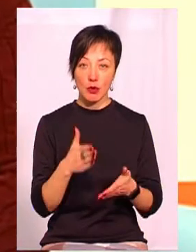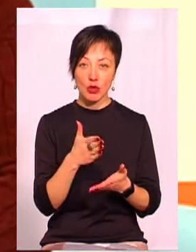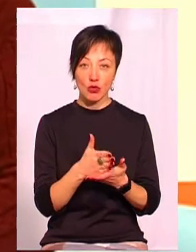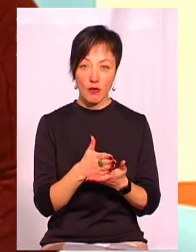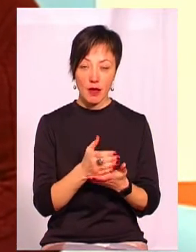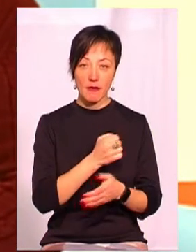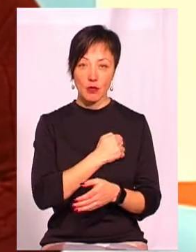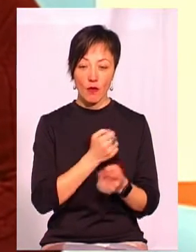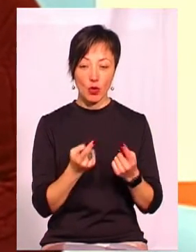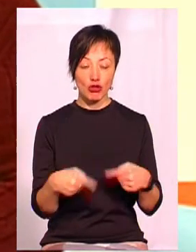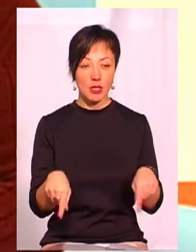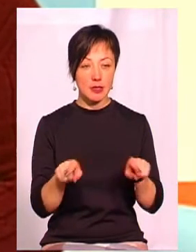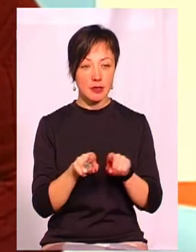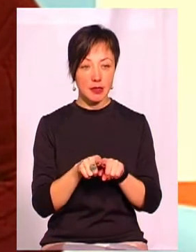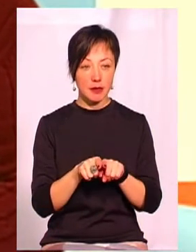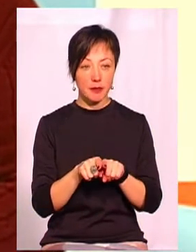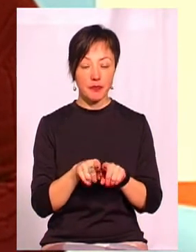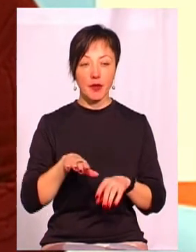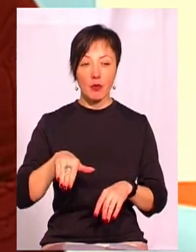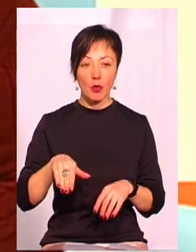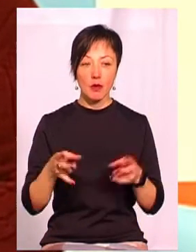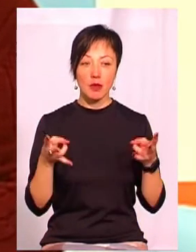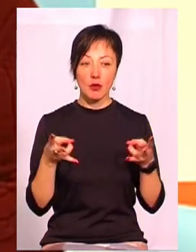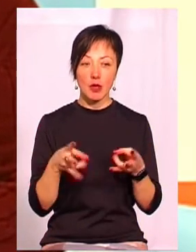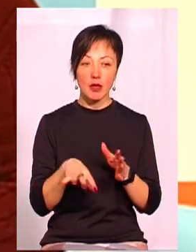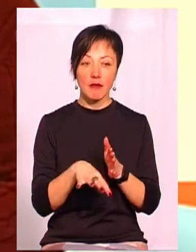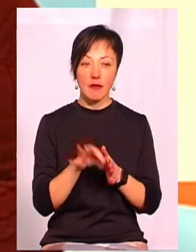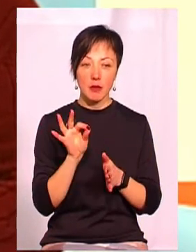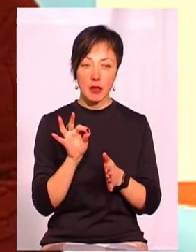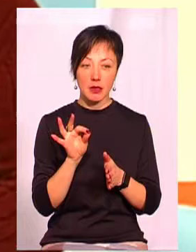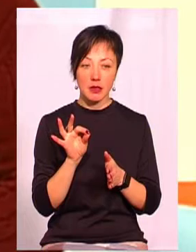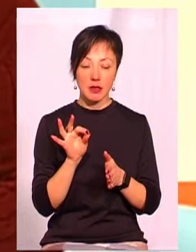розташування військової частини. Потім необхідно вибрати